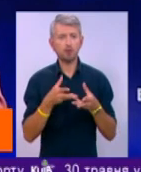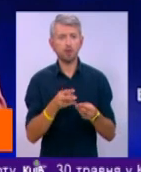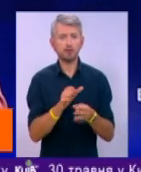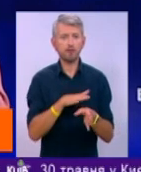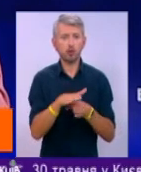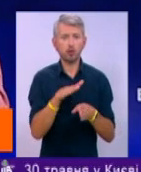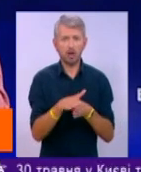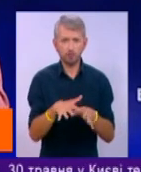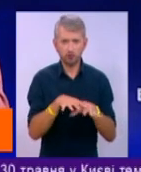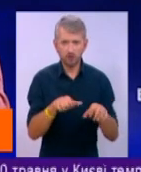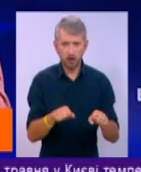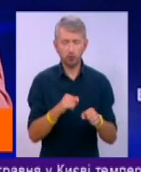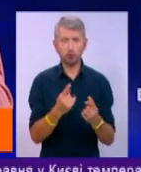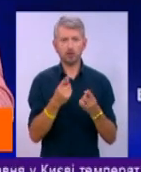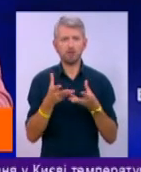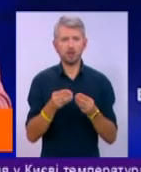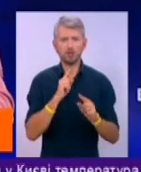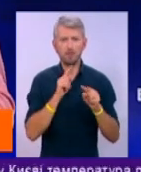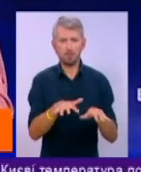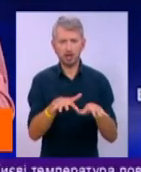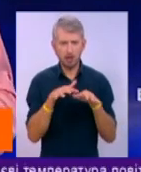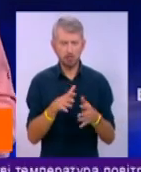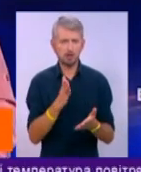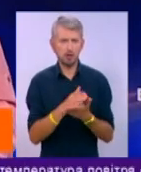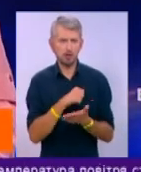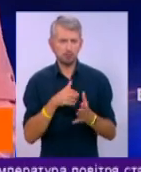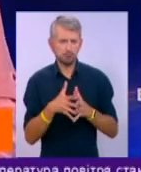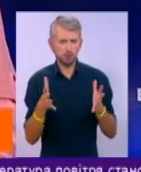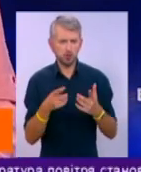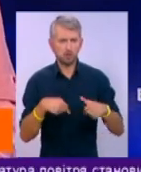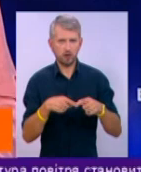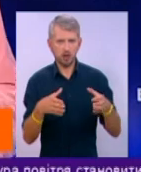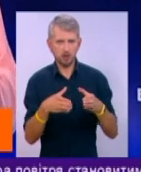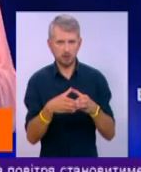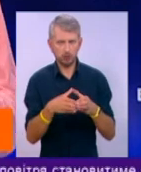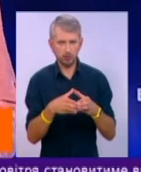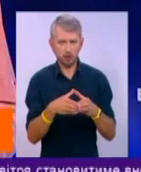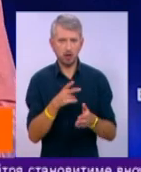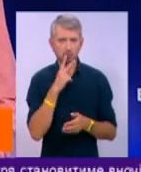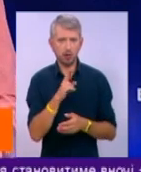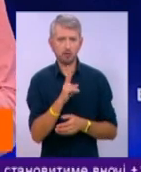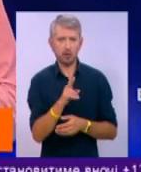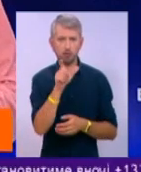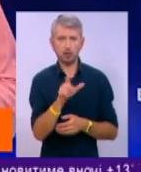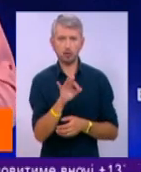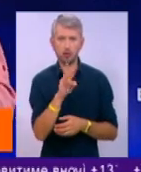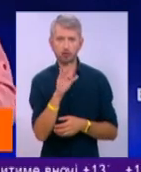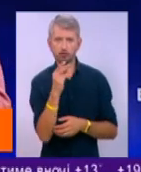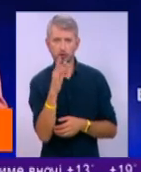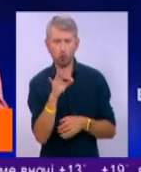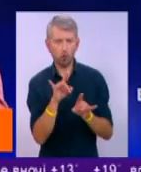виконавчу гілку влади і колосальний вплив на парламент, маючи свою фракцію, там ще декілька фракцій. У розпорядженні ми бачимо, як пан Онищенко розказує, як це